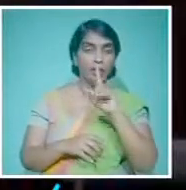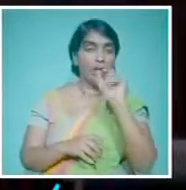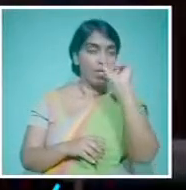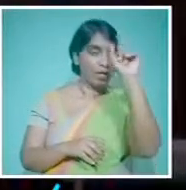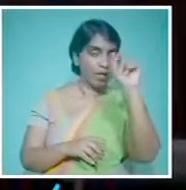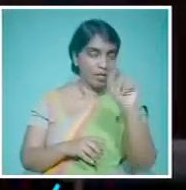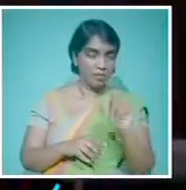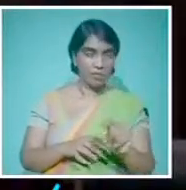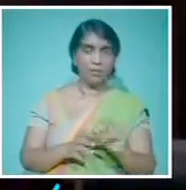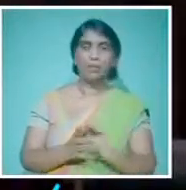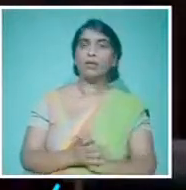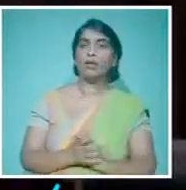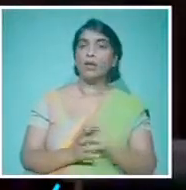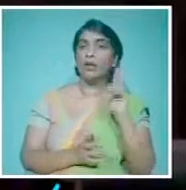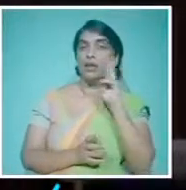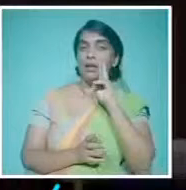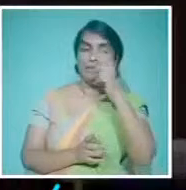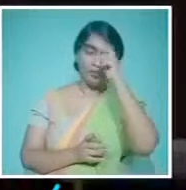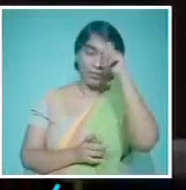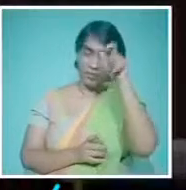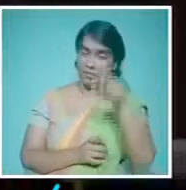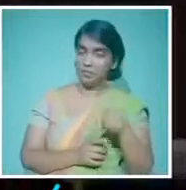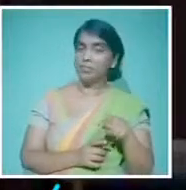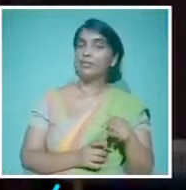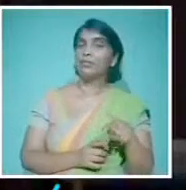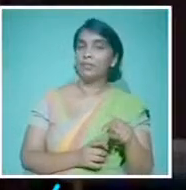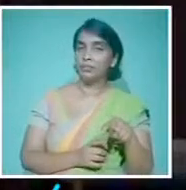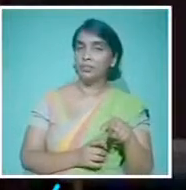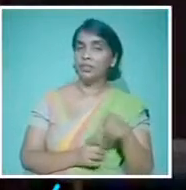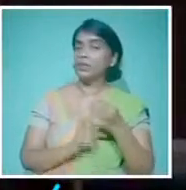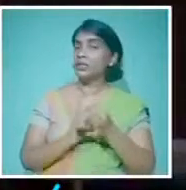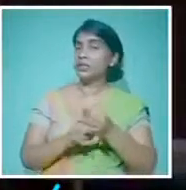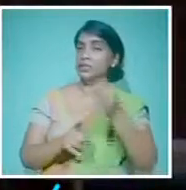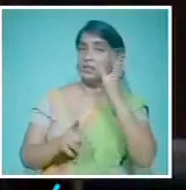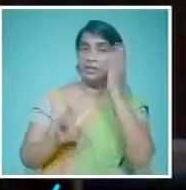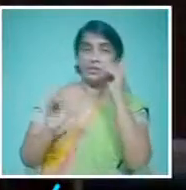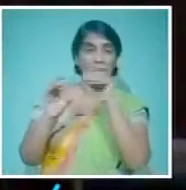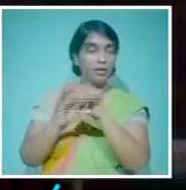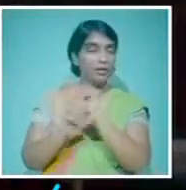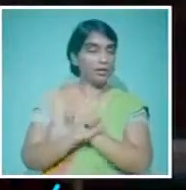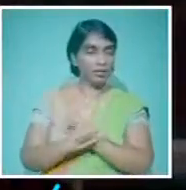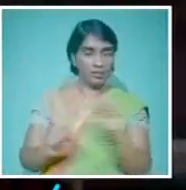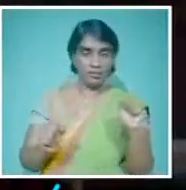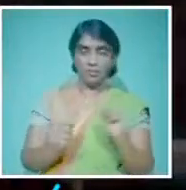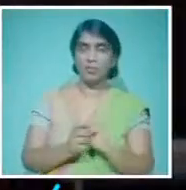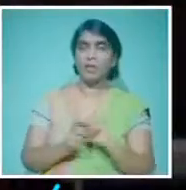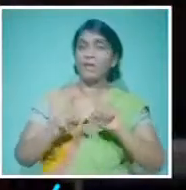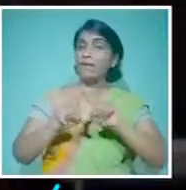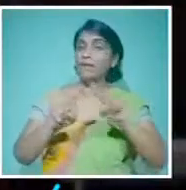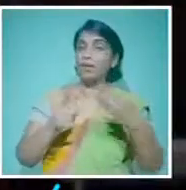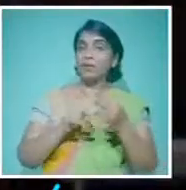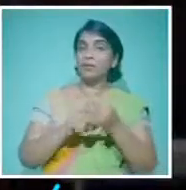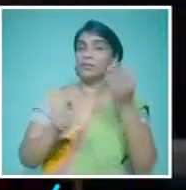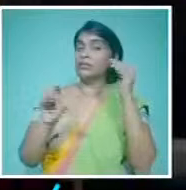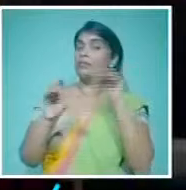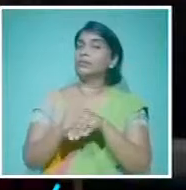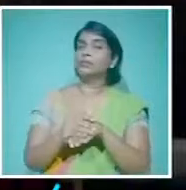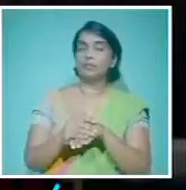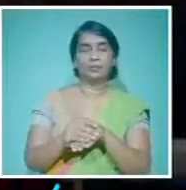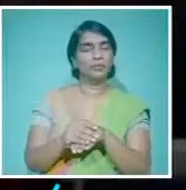maturi Rahil Wickremesinghe mattuma janadhipati nounana wena kenek janadhipati unana